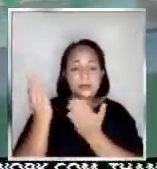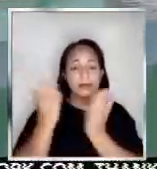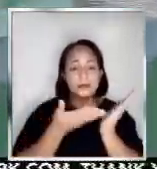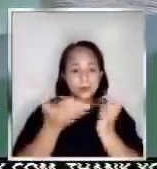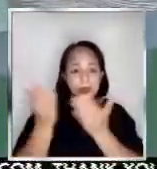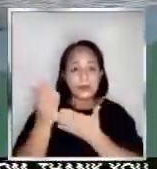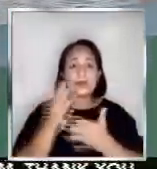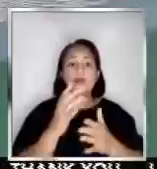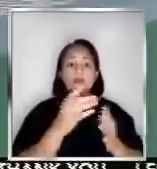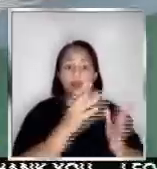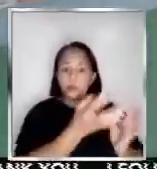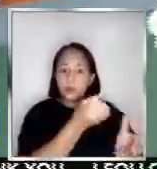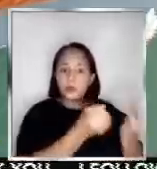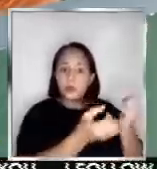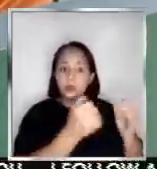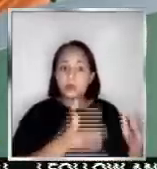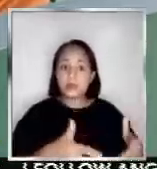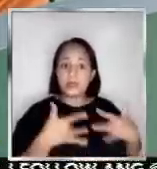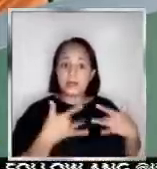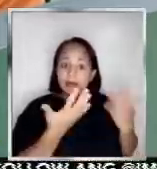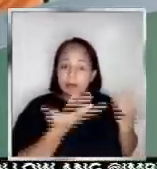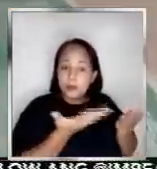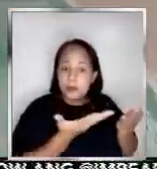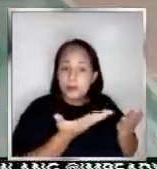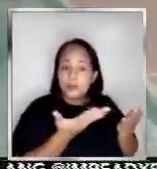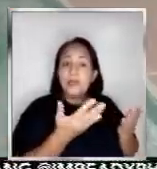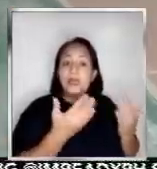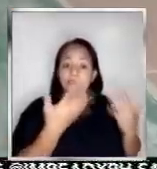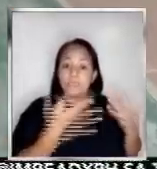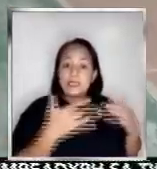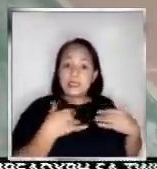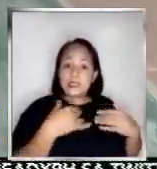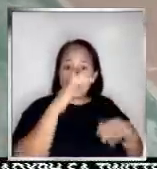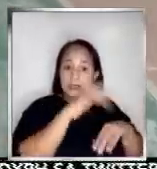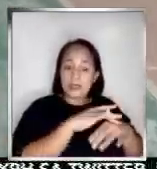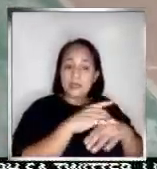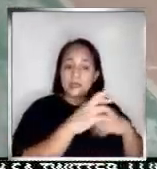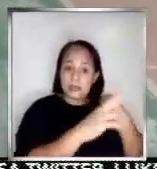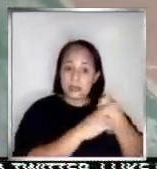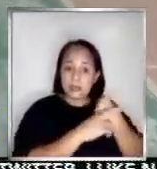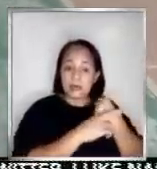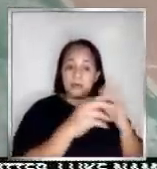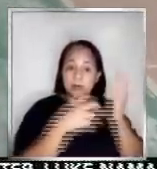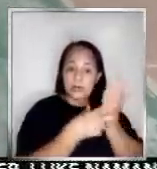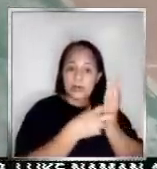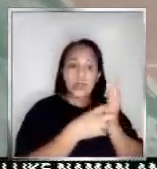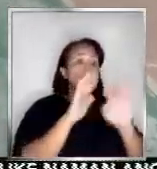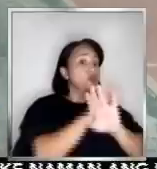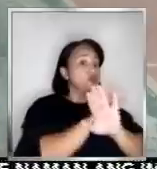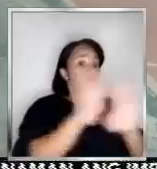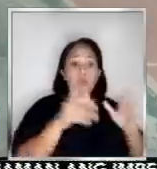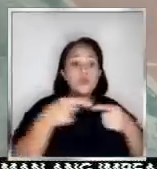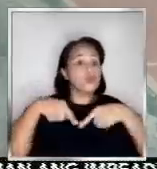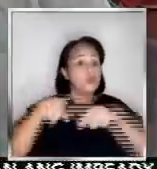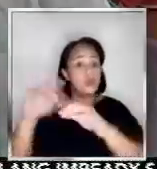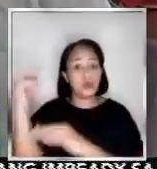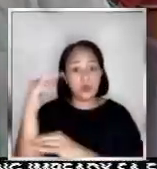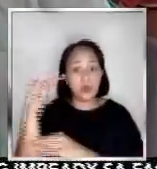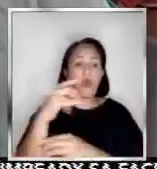na may mga bookings. Huwag muna ho kayong pumunta sa airport o sa Villamor Elementary School